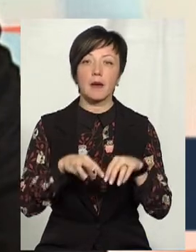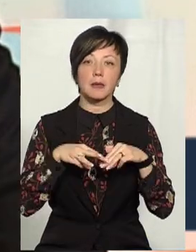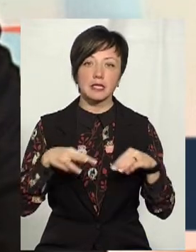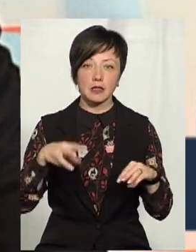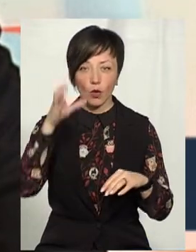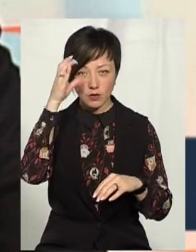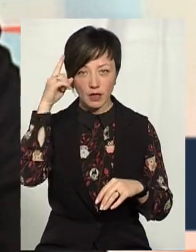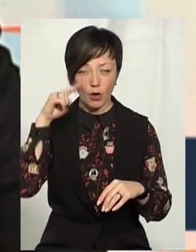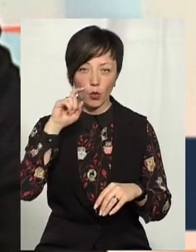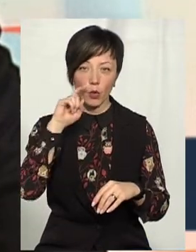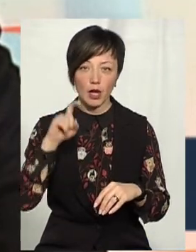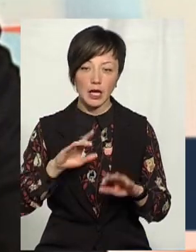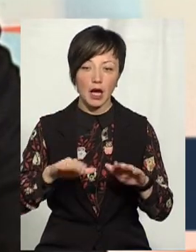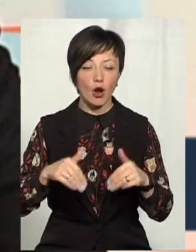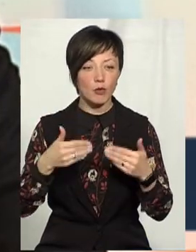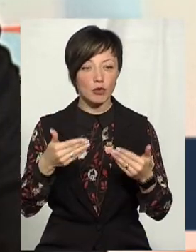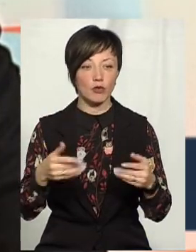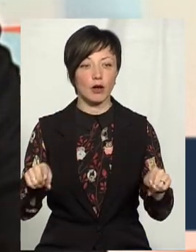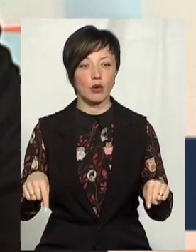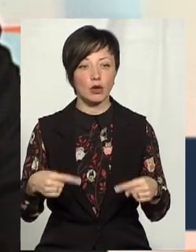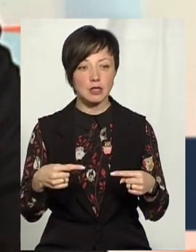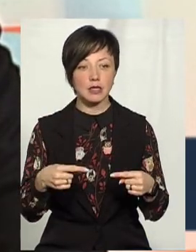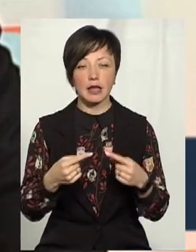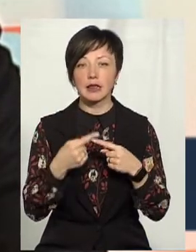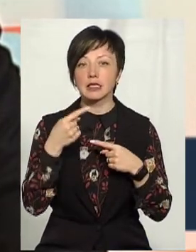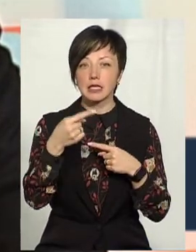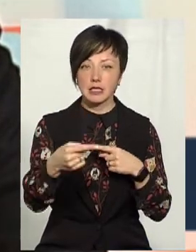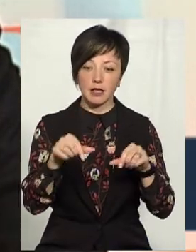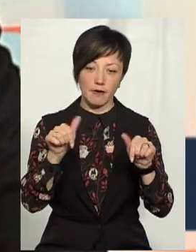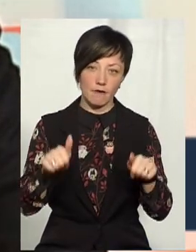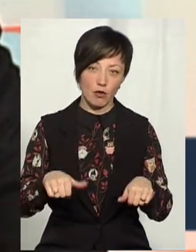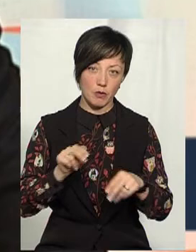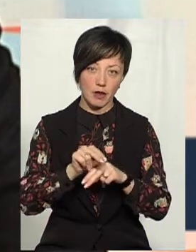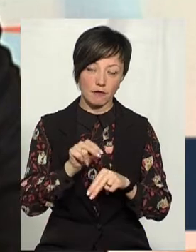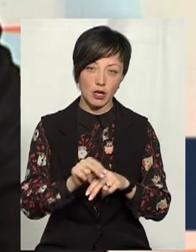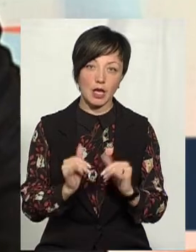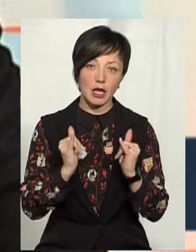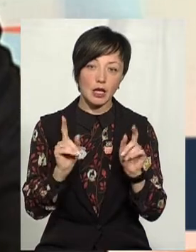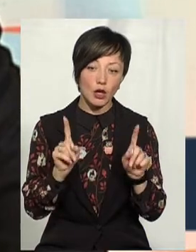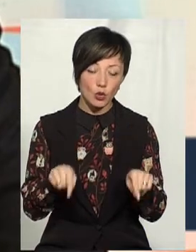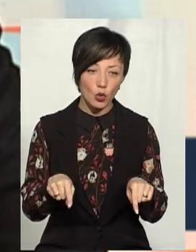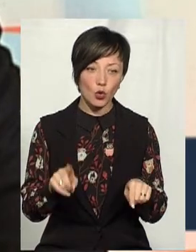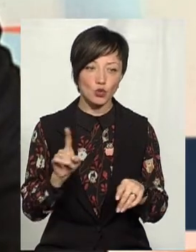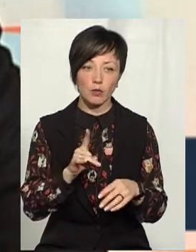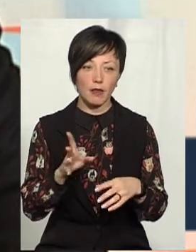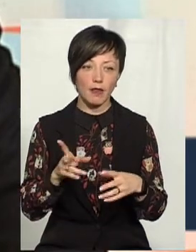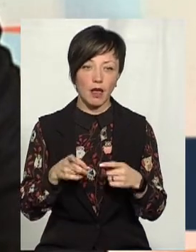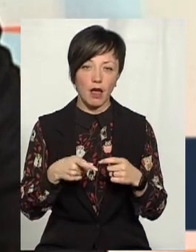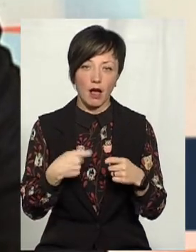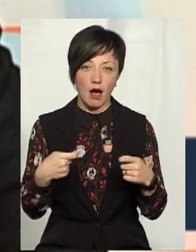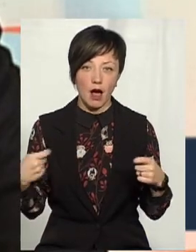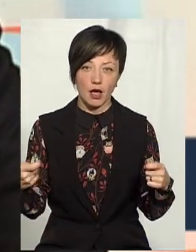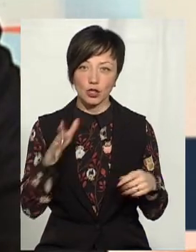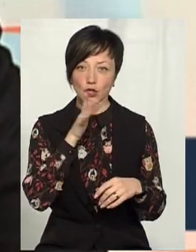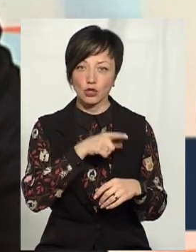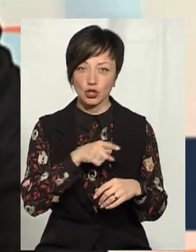Міністерство освіти і науки України рекомендувало організувати дистанційні форми навчання, власне, для того, щоб не гаяти час і